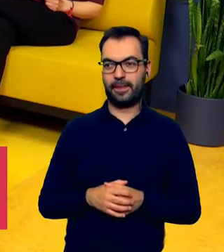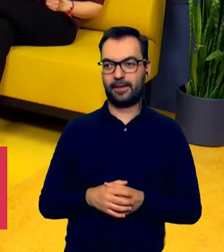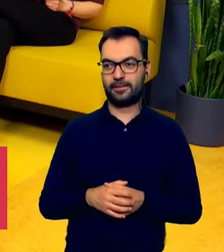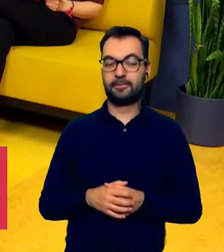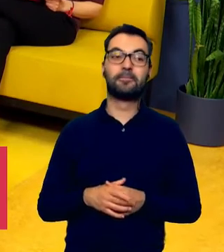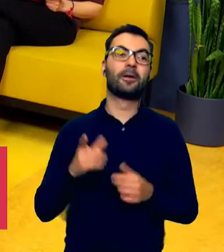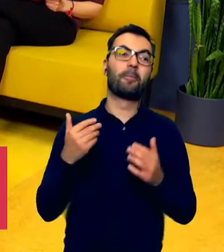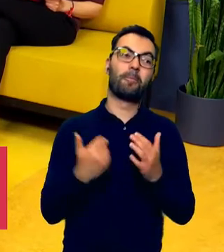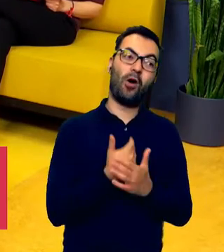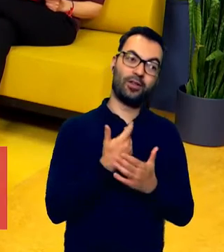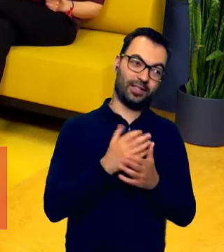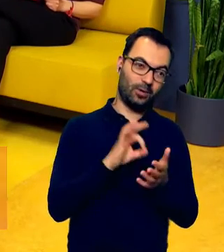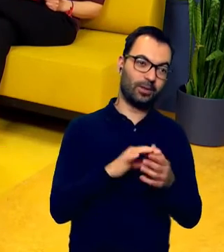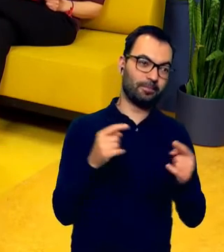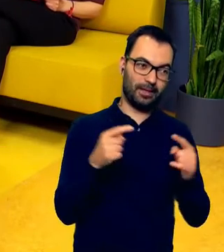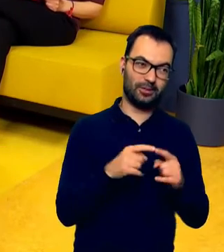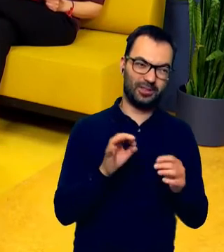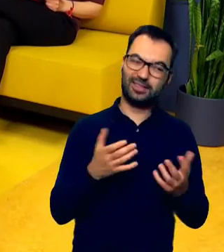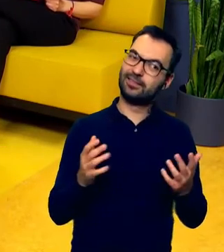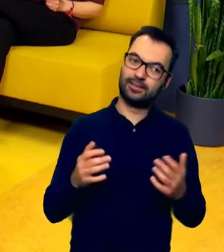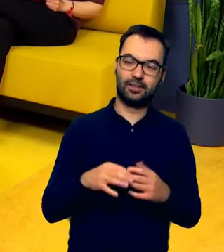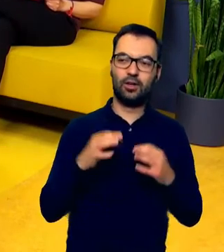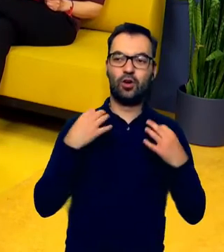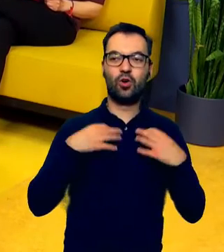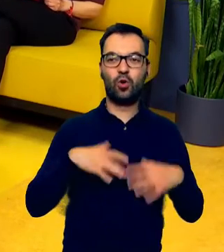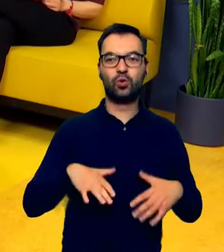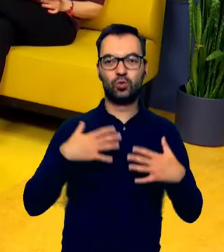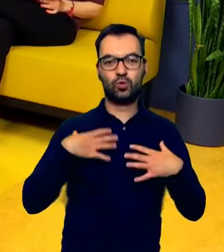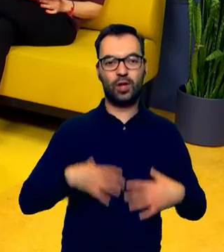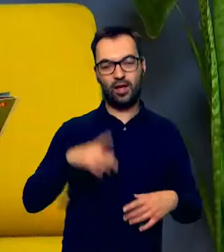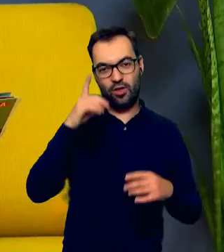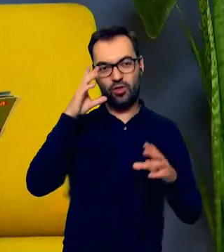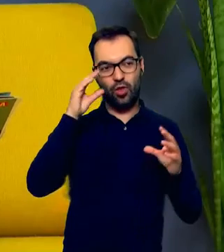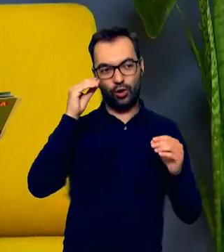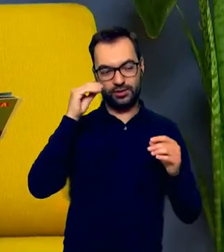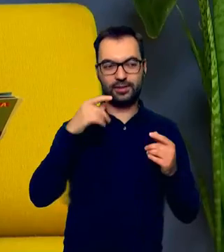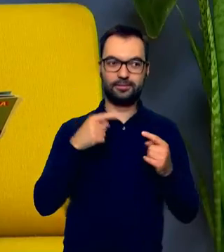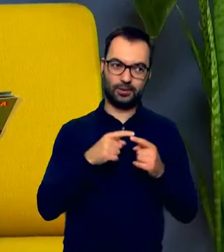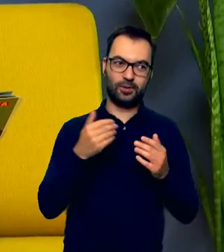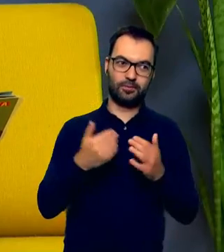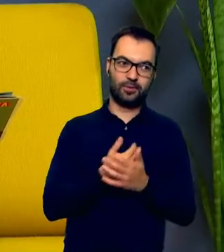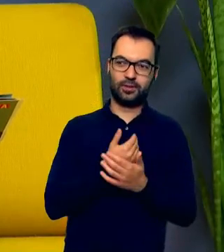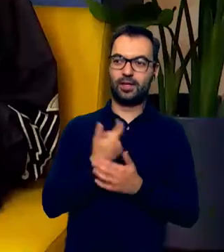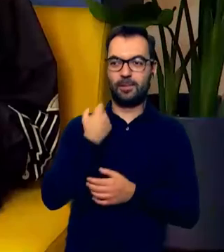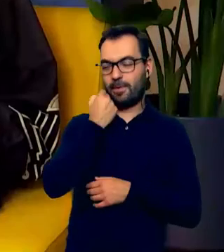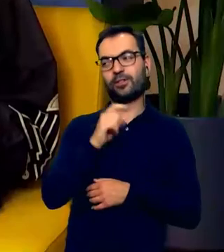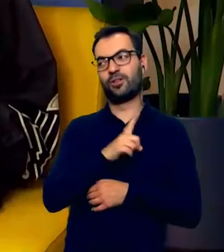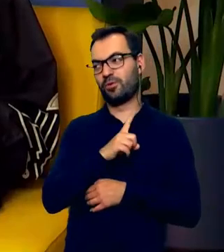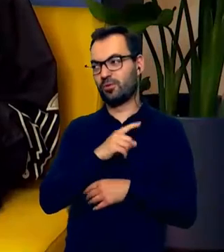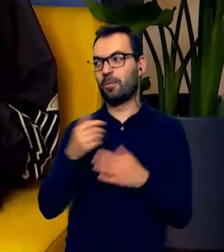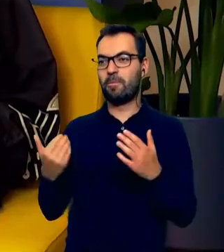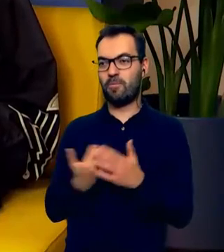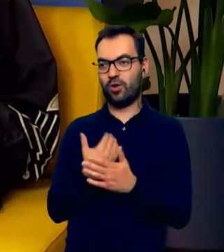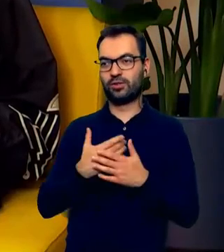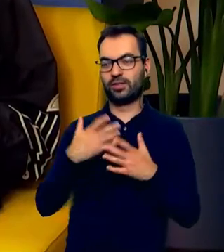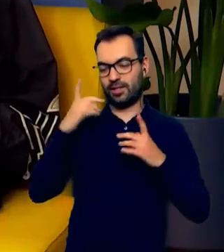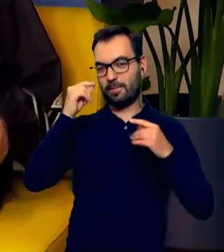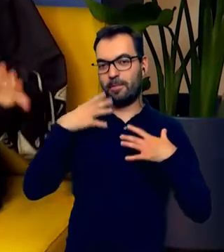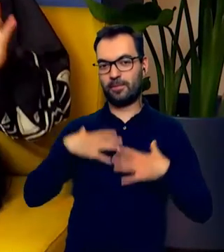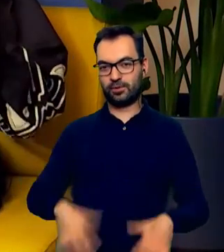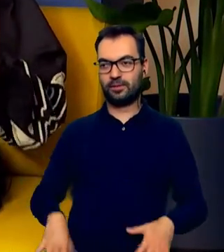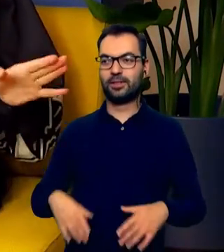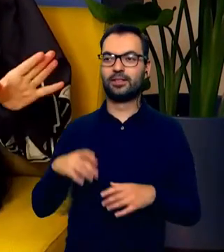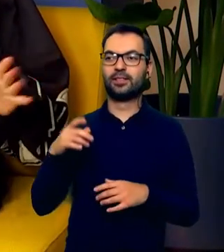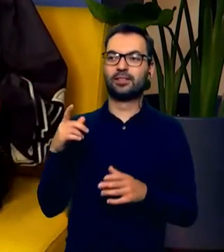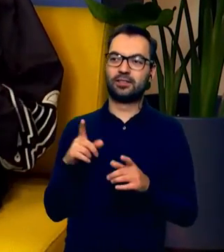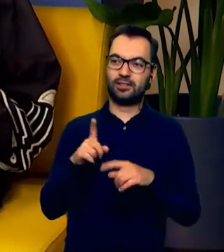to no, tak ale też jest. Moda sprzyja temu chodzeniu, tak? Że twoje koszule prawdopodobnie nadążają za modą no, boho. Tak, ja bardzo pilnuję, żeby mieć bardzo modne koszule, tak. To tam, wiesz,